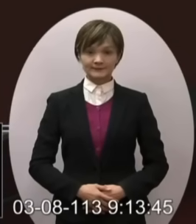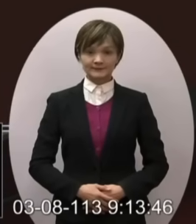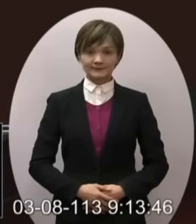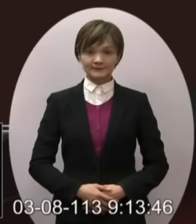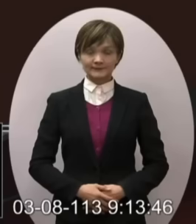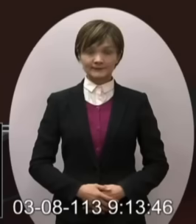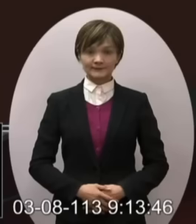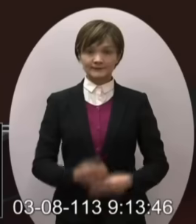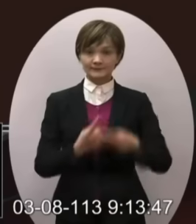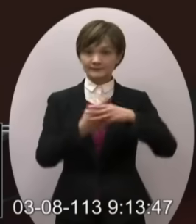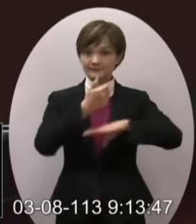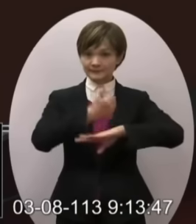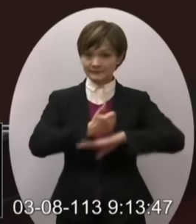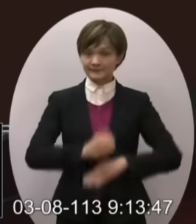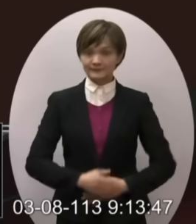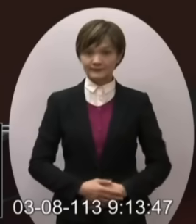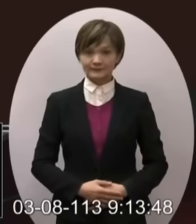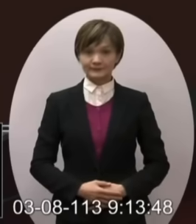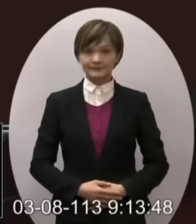主席，